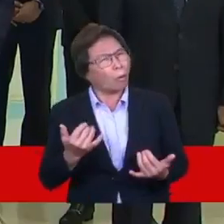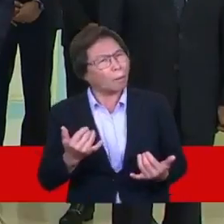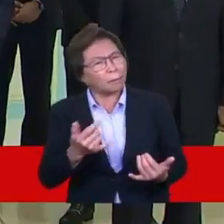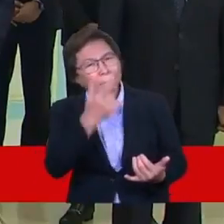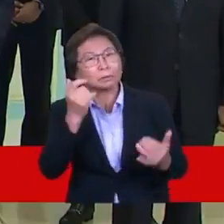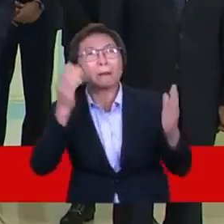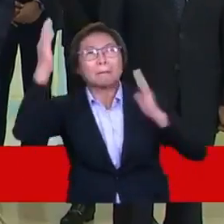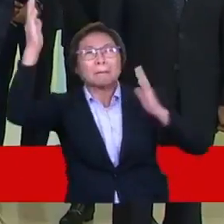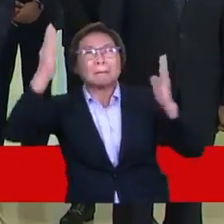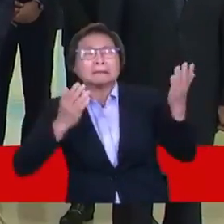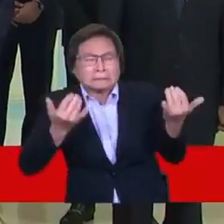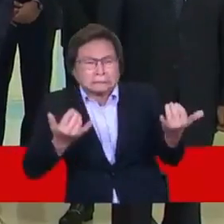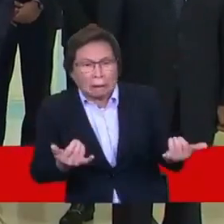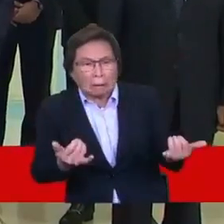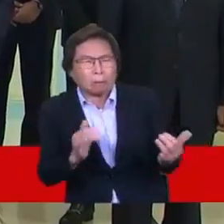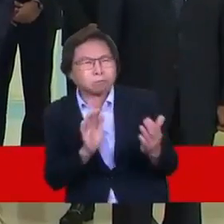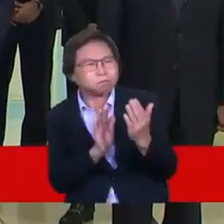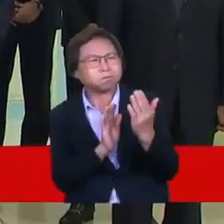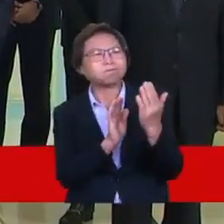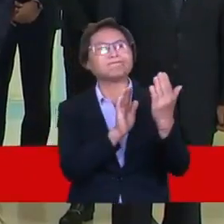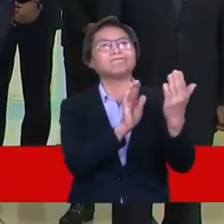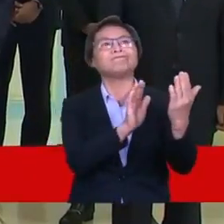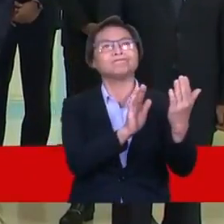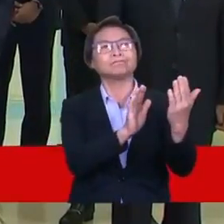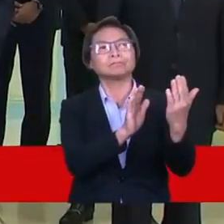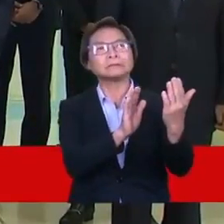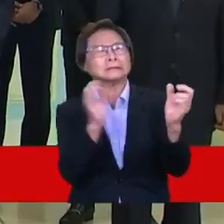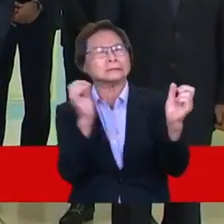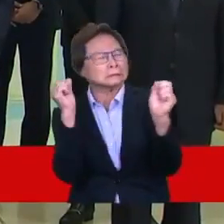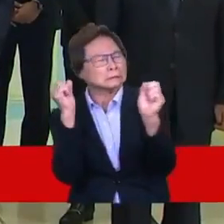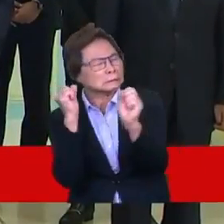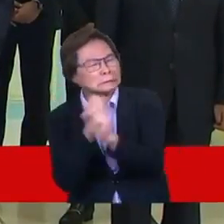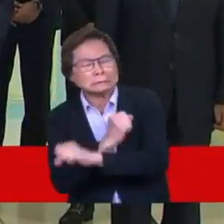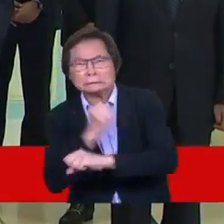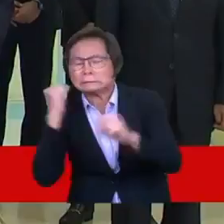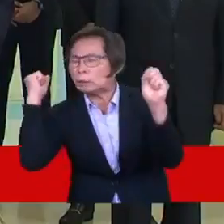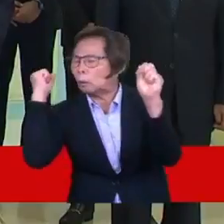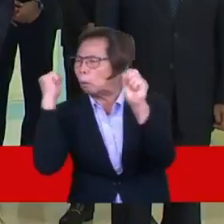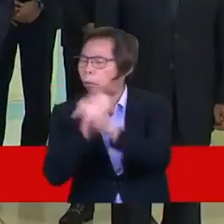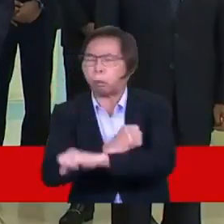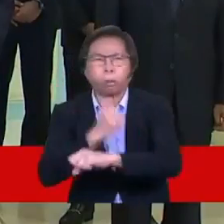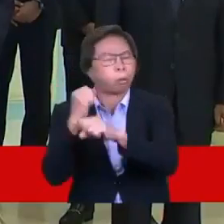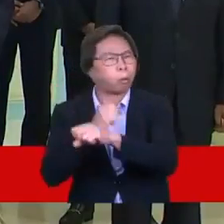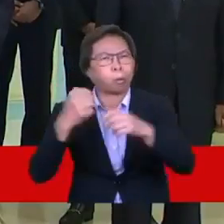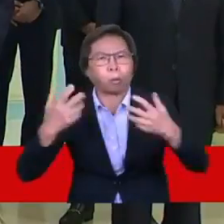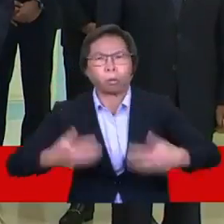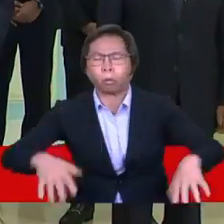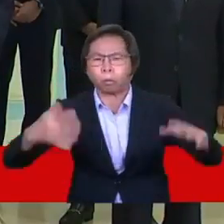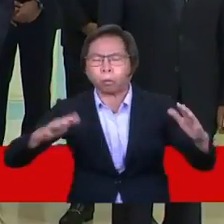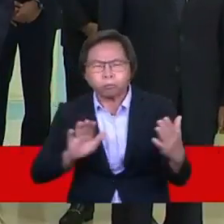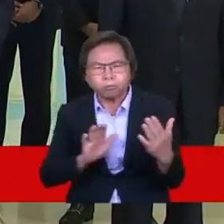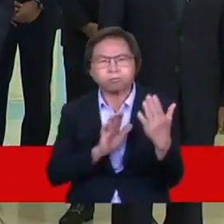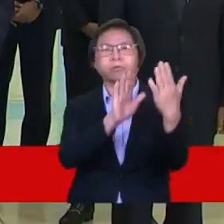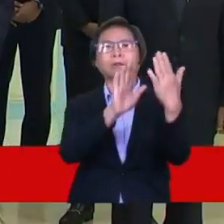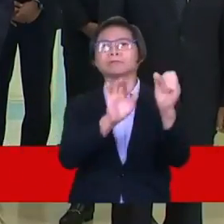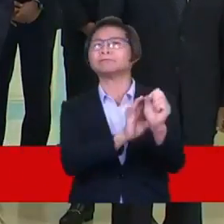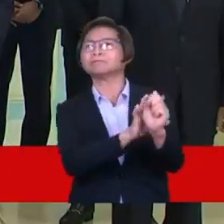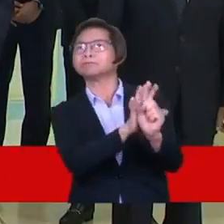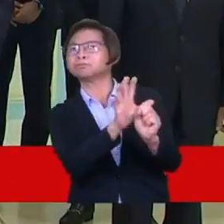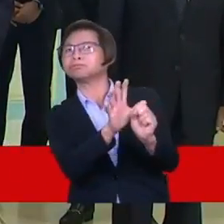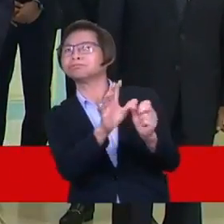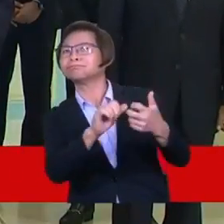negara kita sedang berhadapan dengan cabaran besar menangani pendam icommits